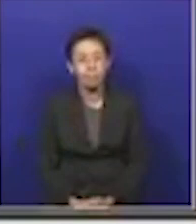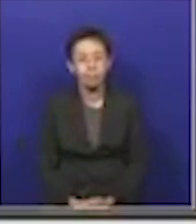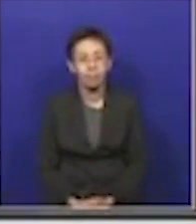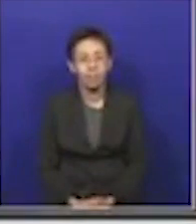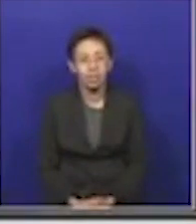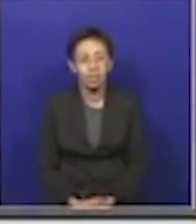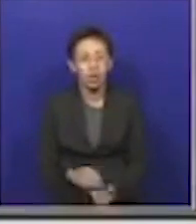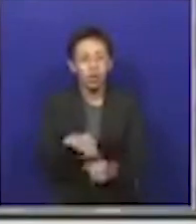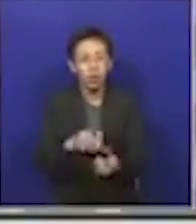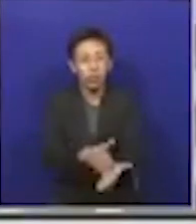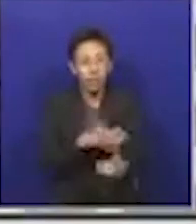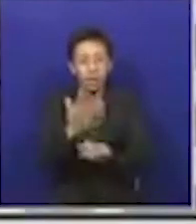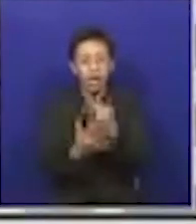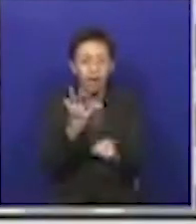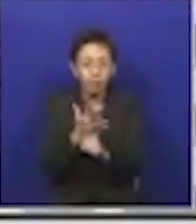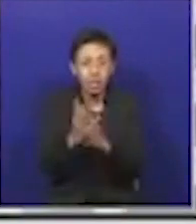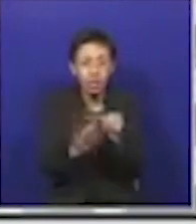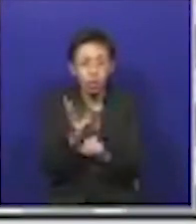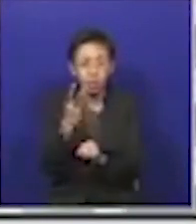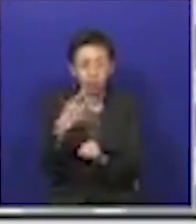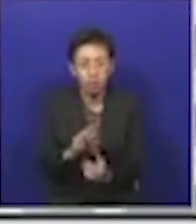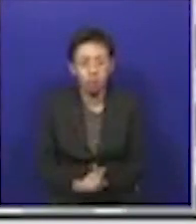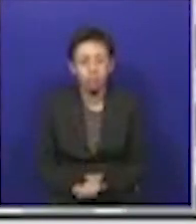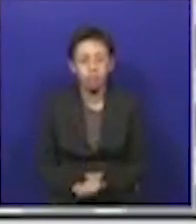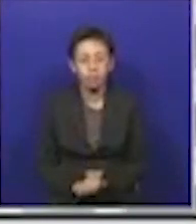ท่านอยู่มาหลายปีแล้ว5 ปี 6 ปีแล้วครับ